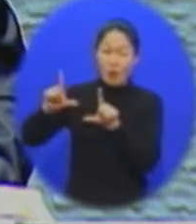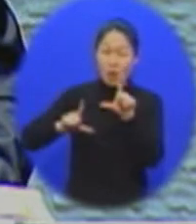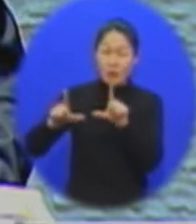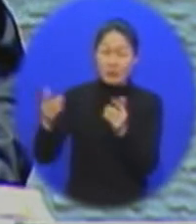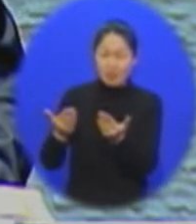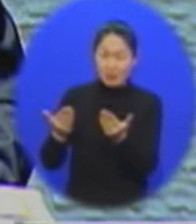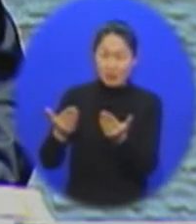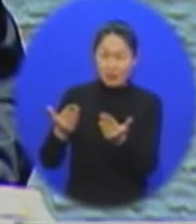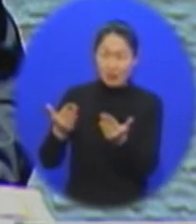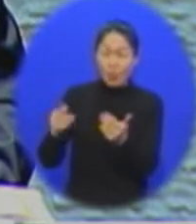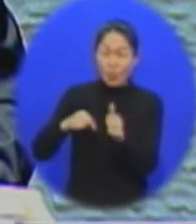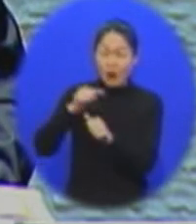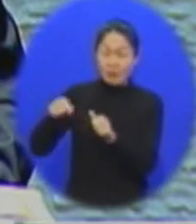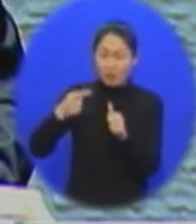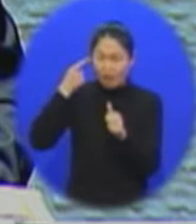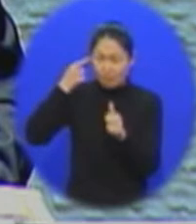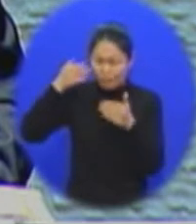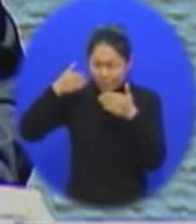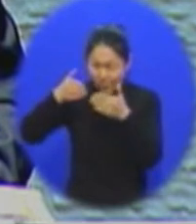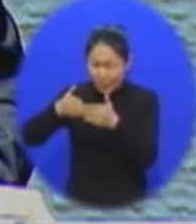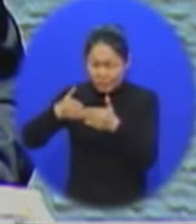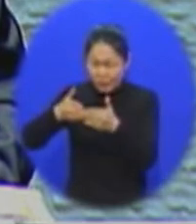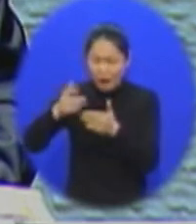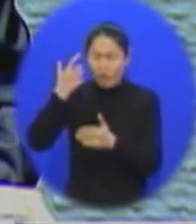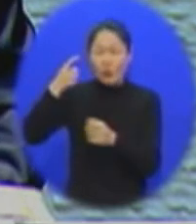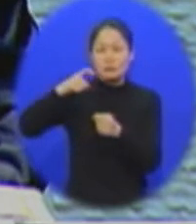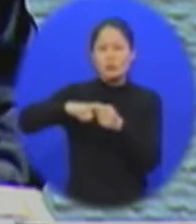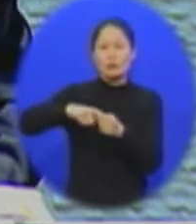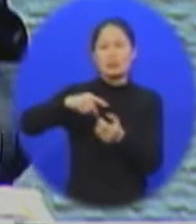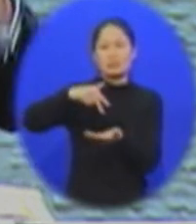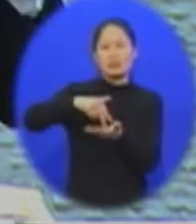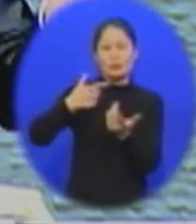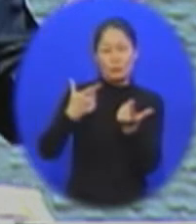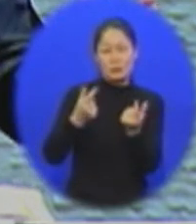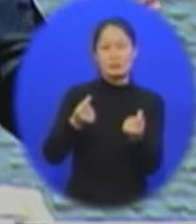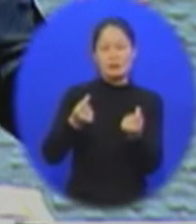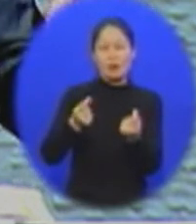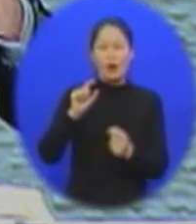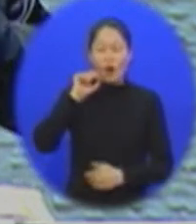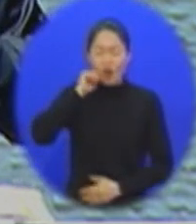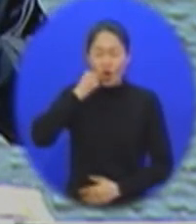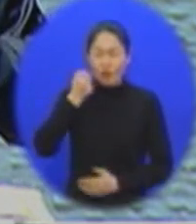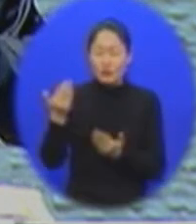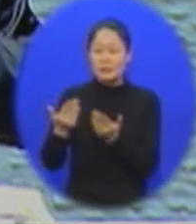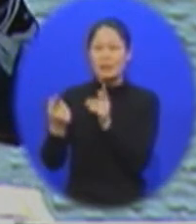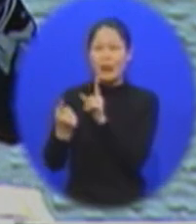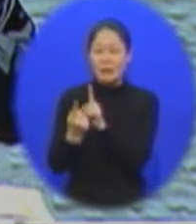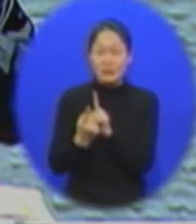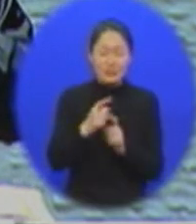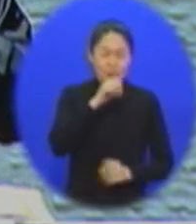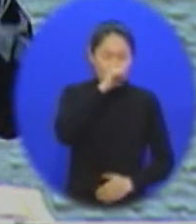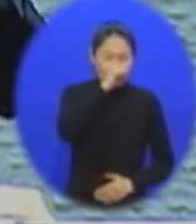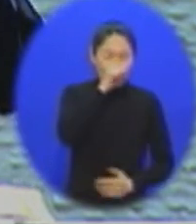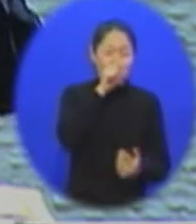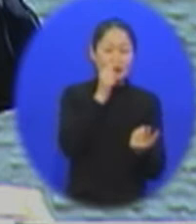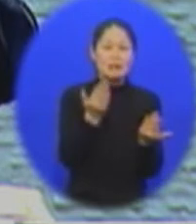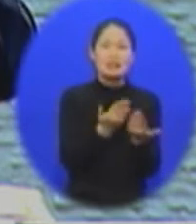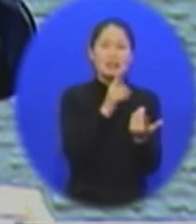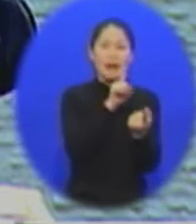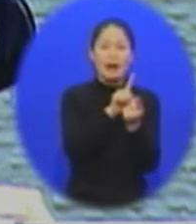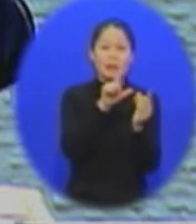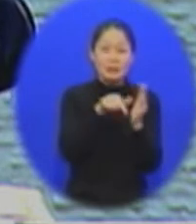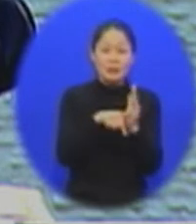맞추는 사람은 똑같아요 영적으로 는 어려운 일이 올 때나 좋은 일이 있을 때나 여러분이